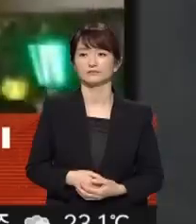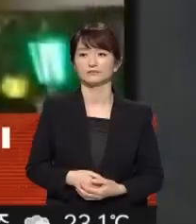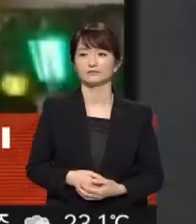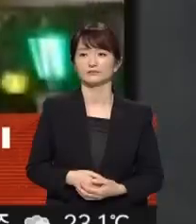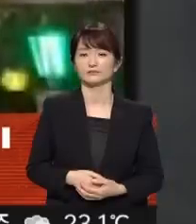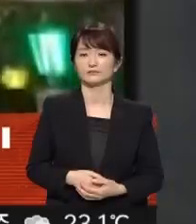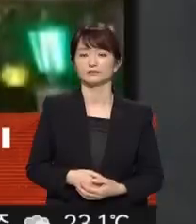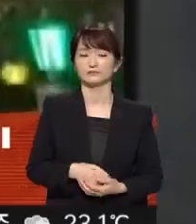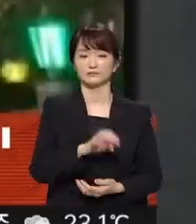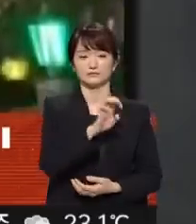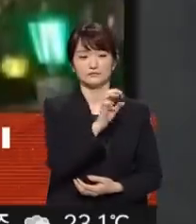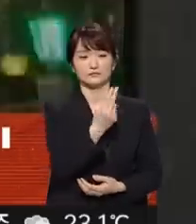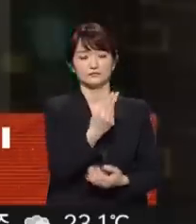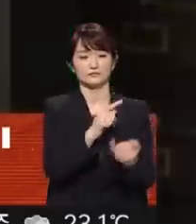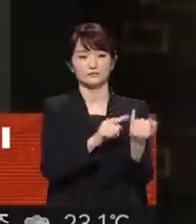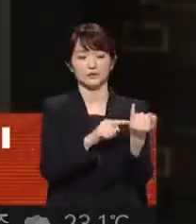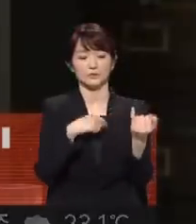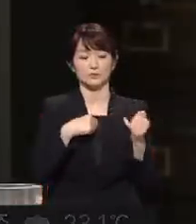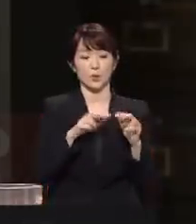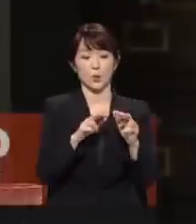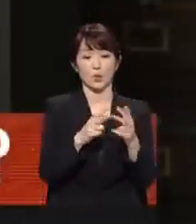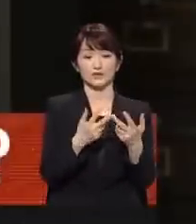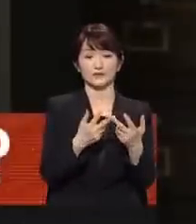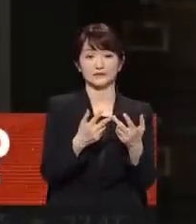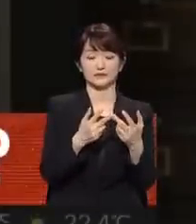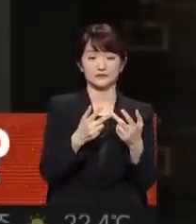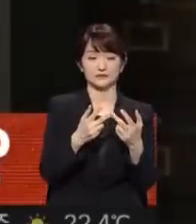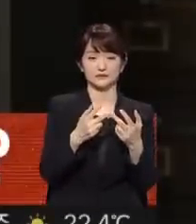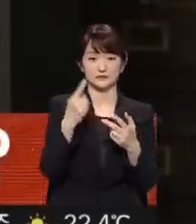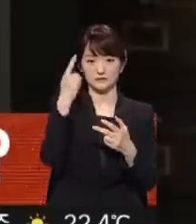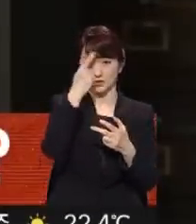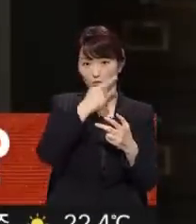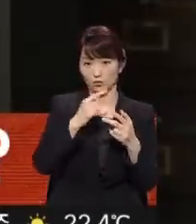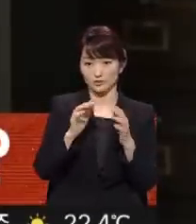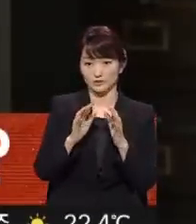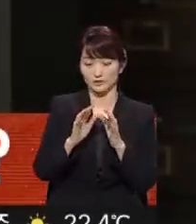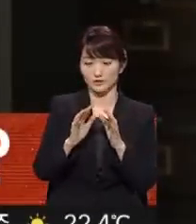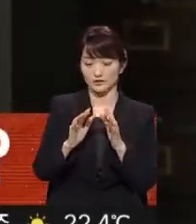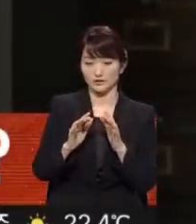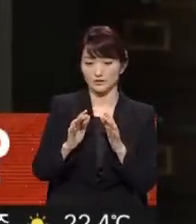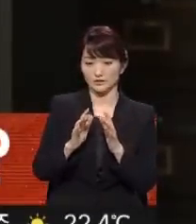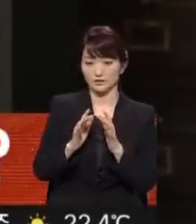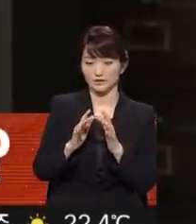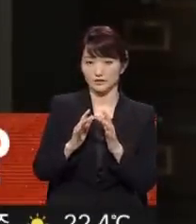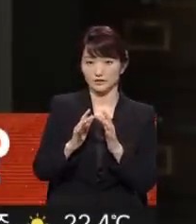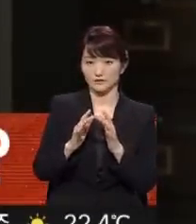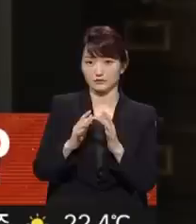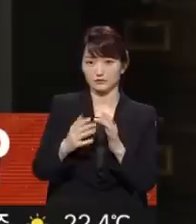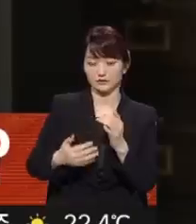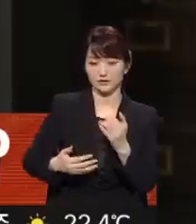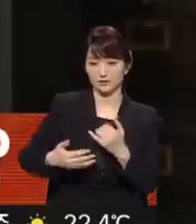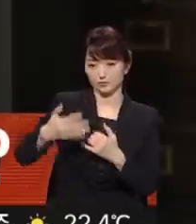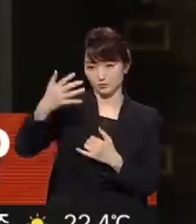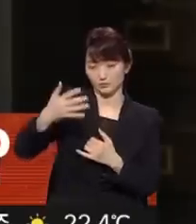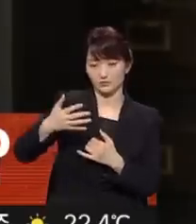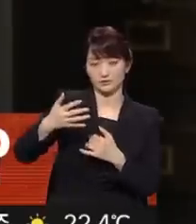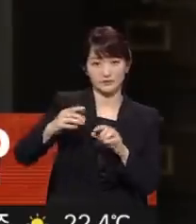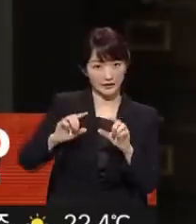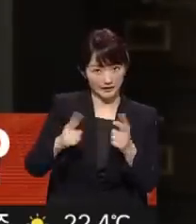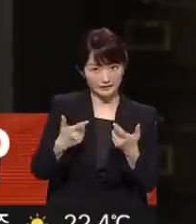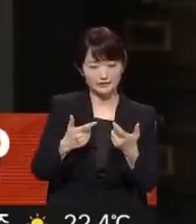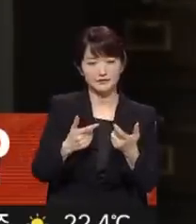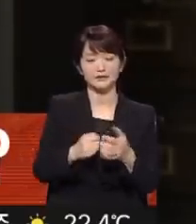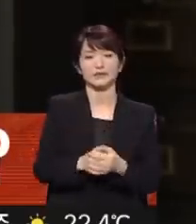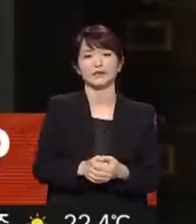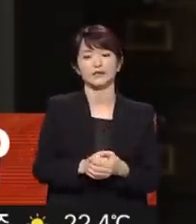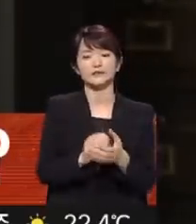오죽하면 표예림 씨 본인이 아닌 표예림 씨의 동창을 자처하는 어떤 분이 저걸 올렸을까 싶습니다. 그렇습니다. 그 공개